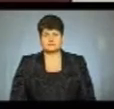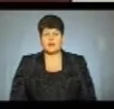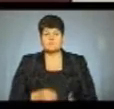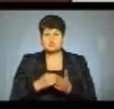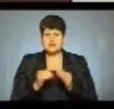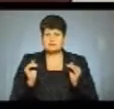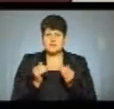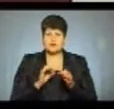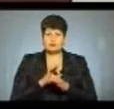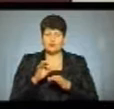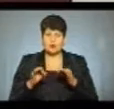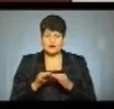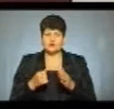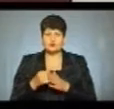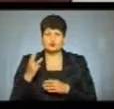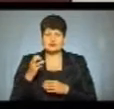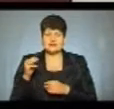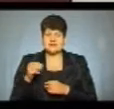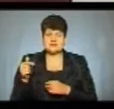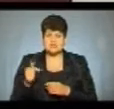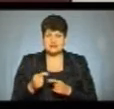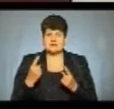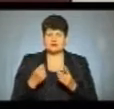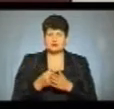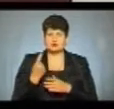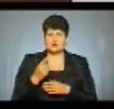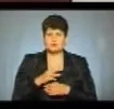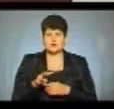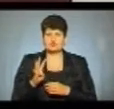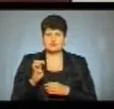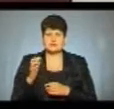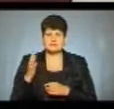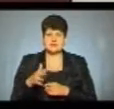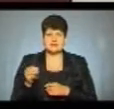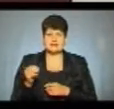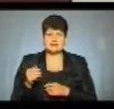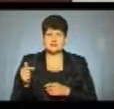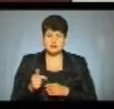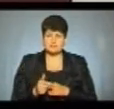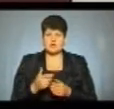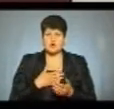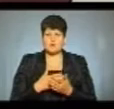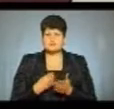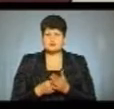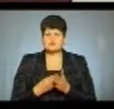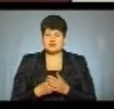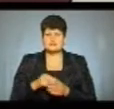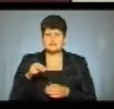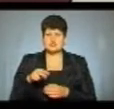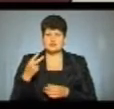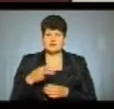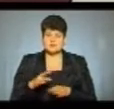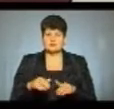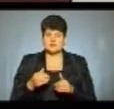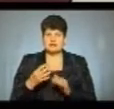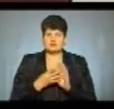малих проєктів до 300 тисяч гривень, великих – до 1 мільйона 450 тисяч гривень. На громадський бюджет 2020 подали